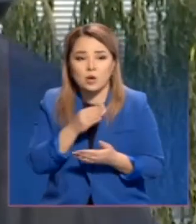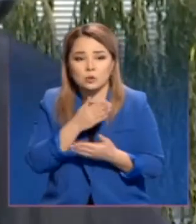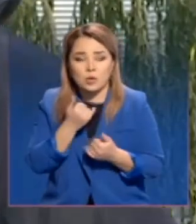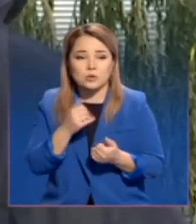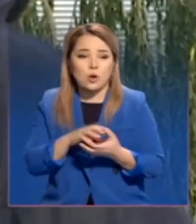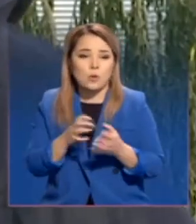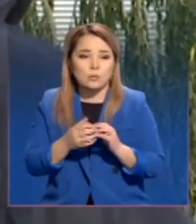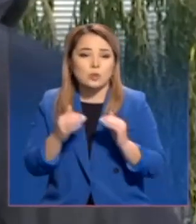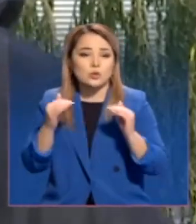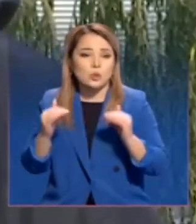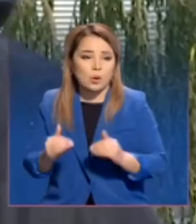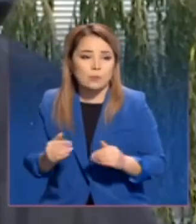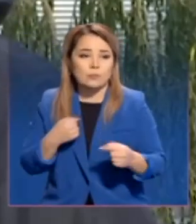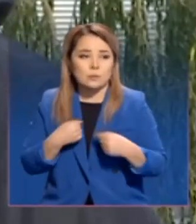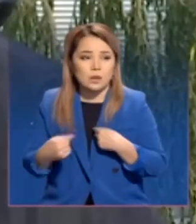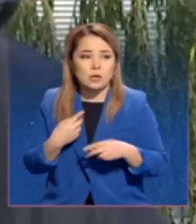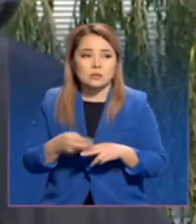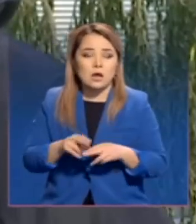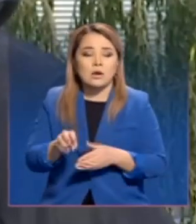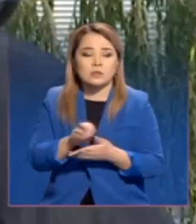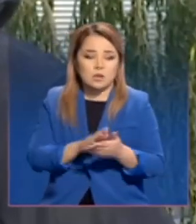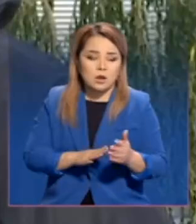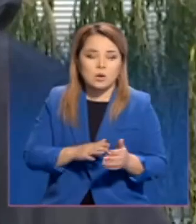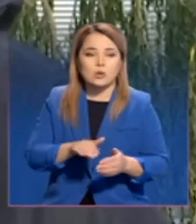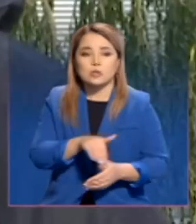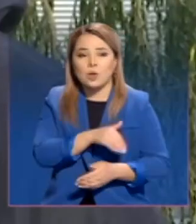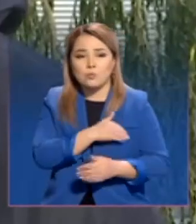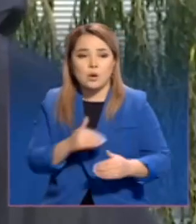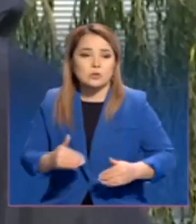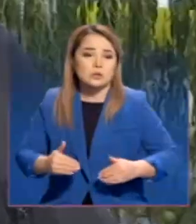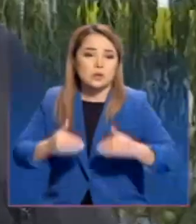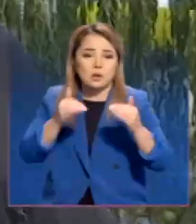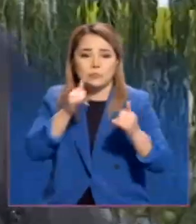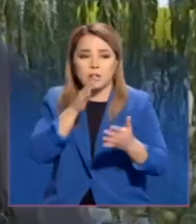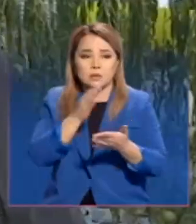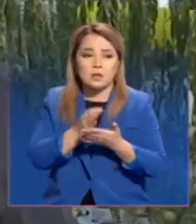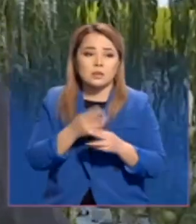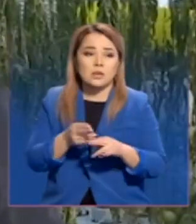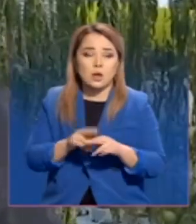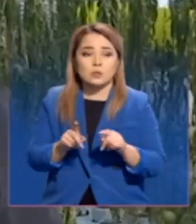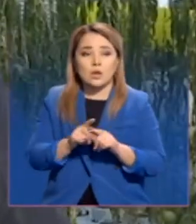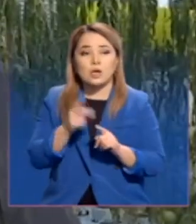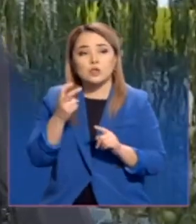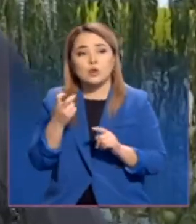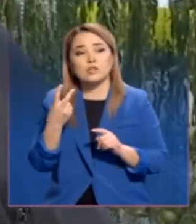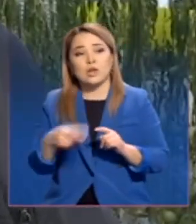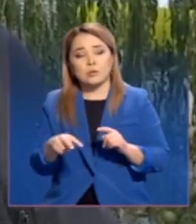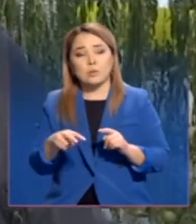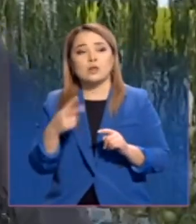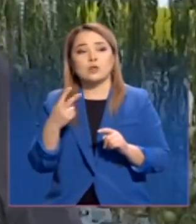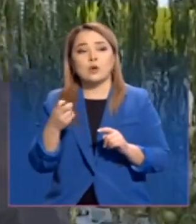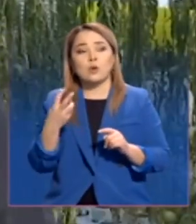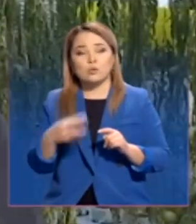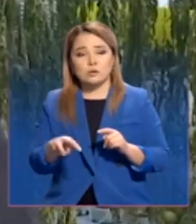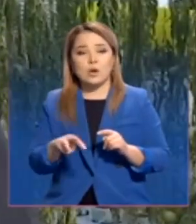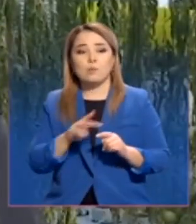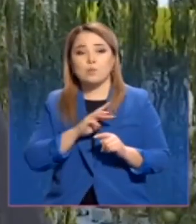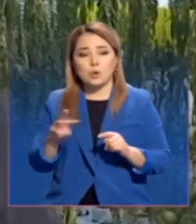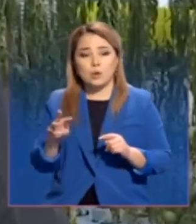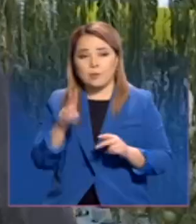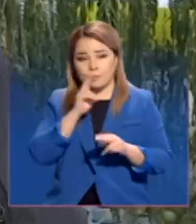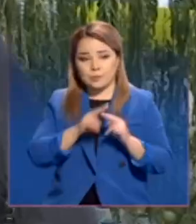көмірдің сапасы төмен болғаннан ары қарай температураны көтер алмадық. Бізде 220-230 миллион теңге болып